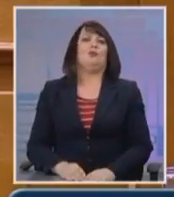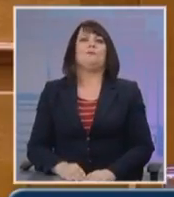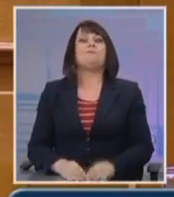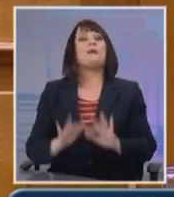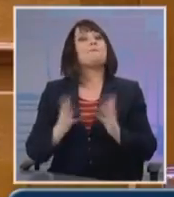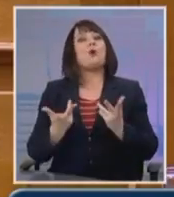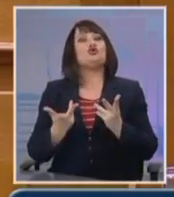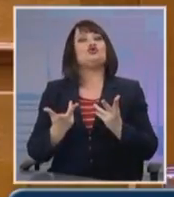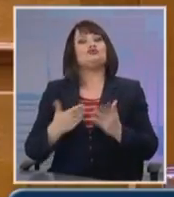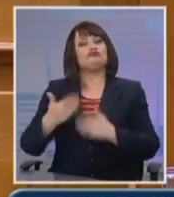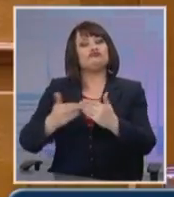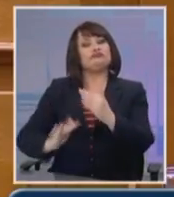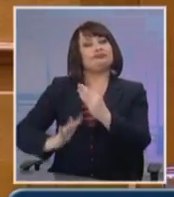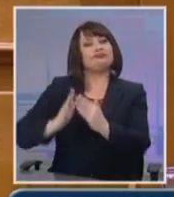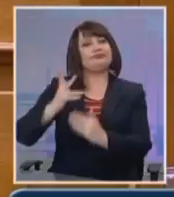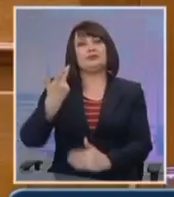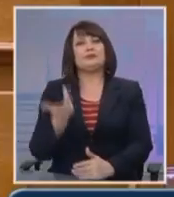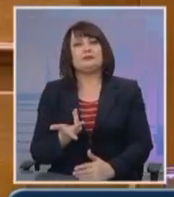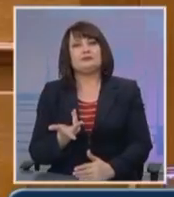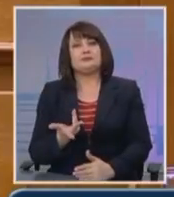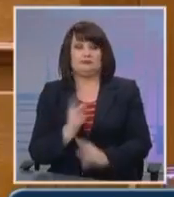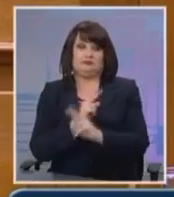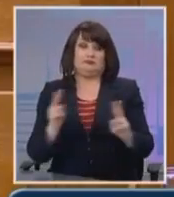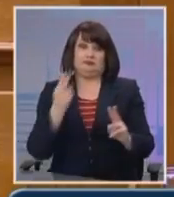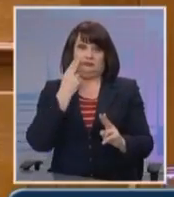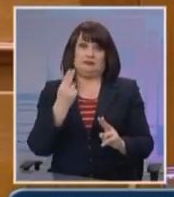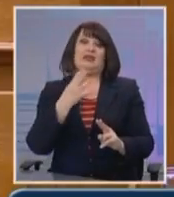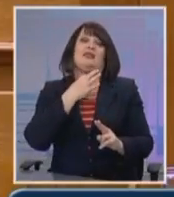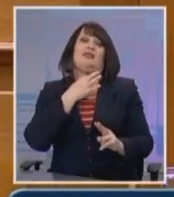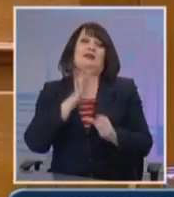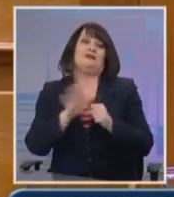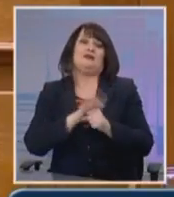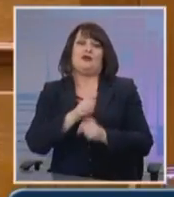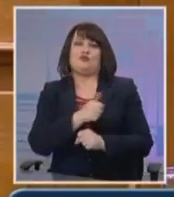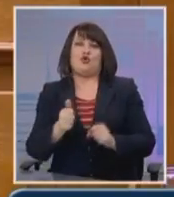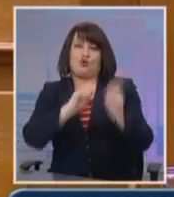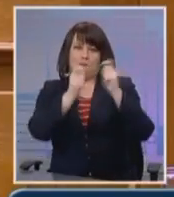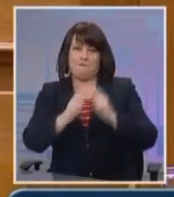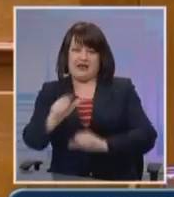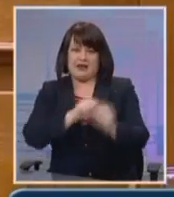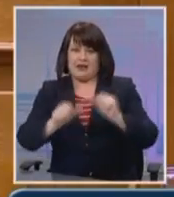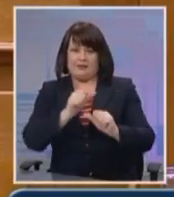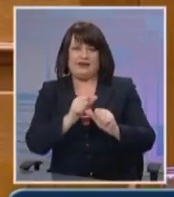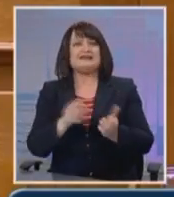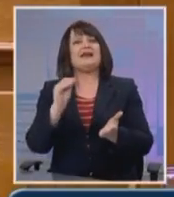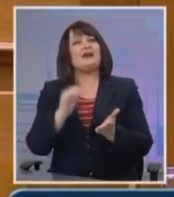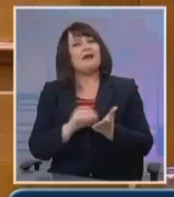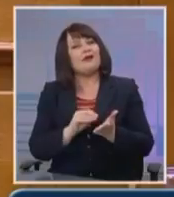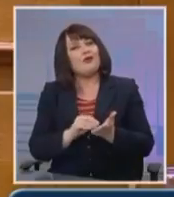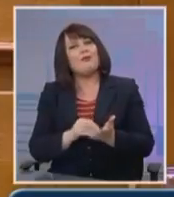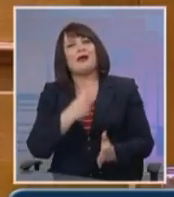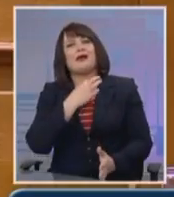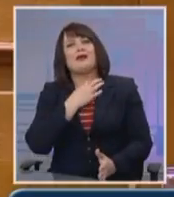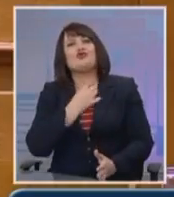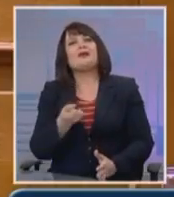είναι σαφές ότι δεν αρκούν μόνο διαρθρωτικές μεταρρυθμίσεις. χρειάζεται και ένα άλλο μείγμα δημοσιονομικής